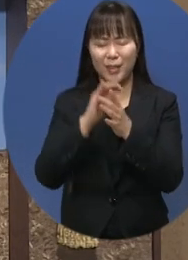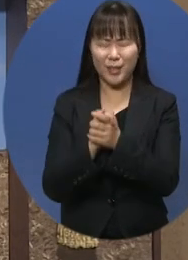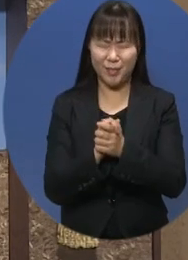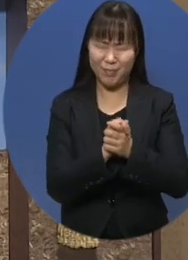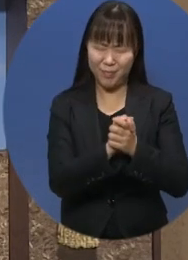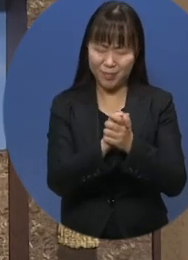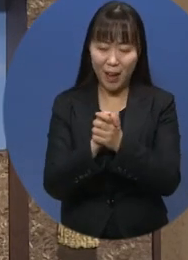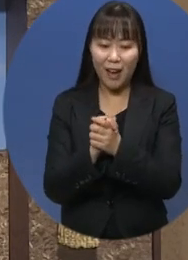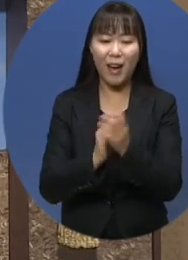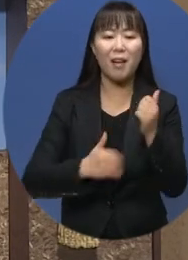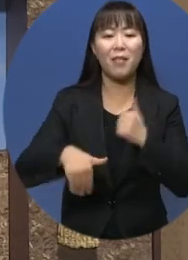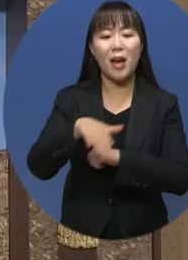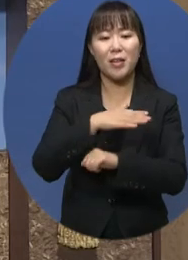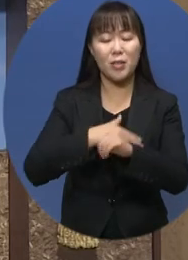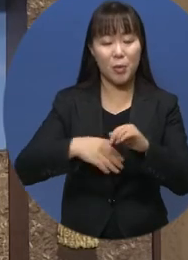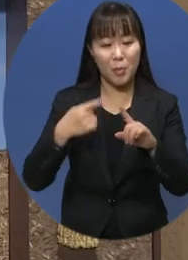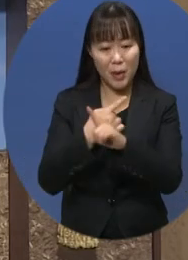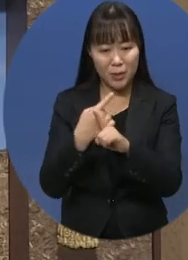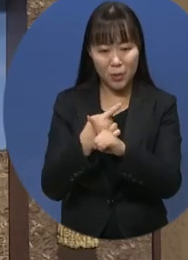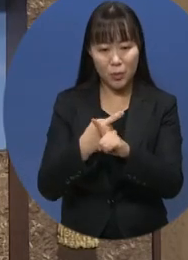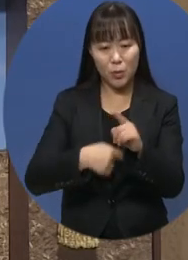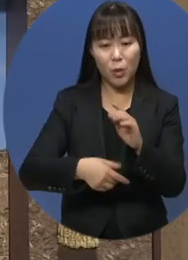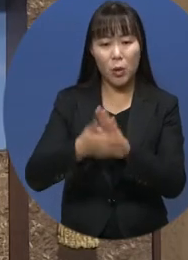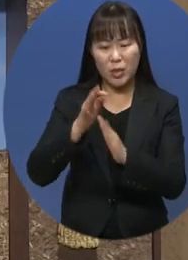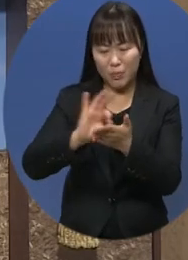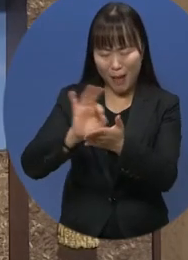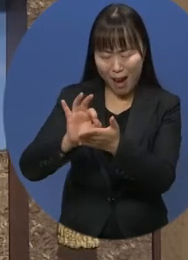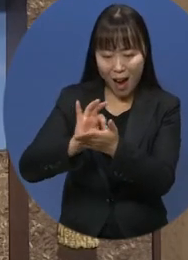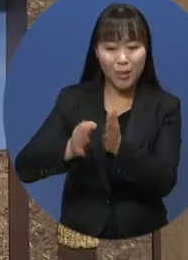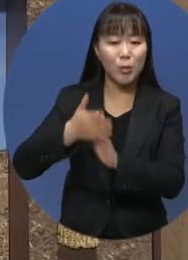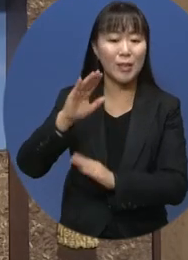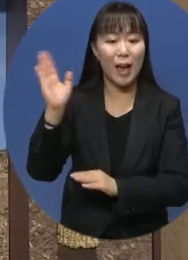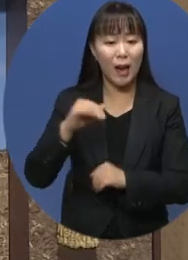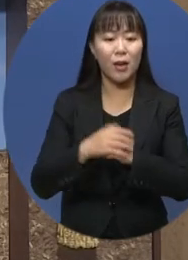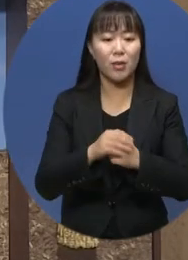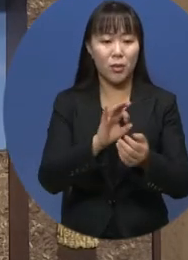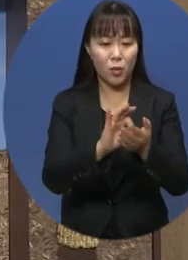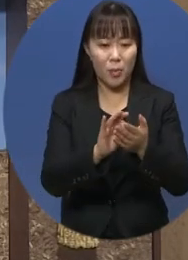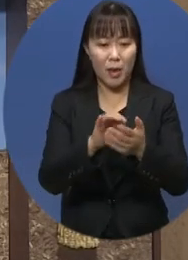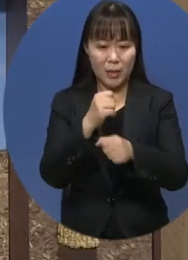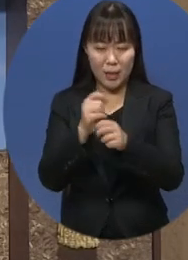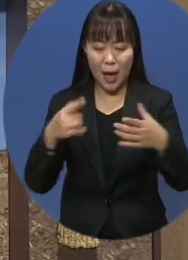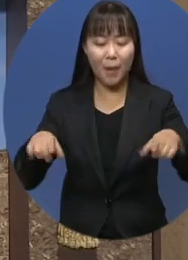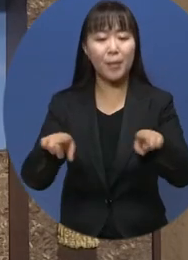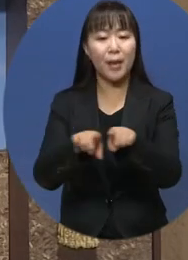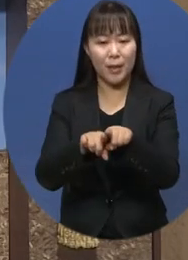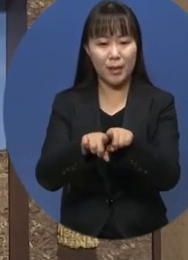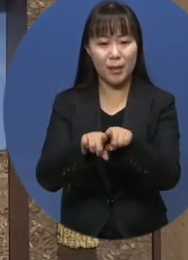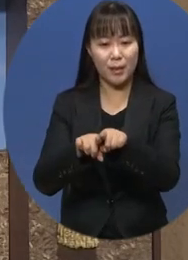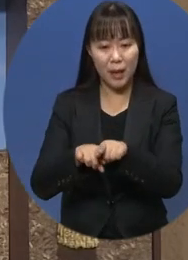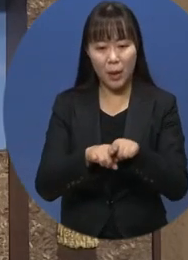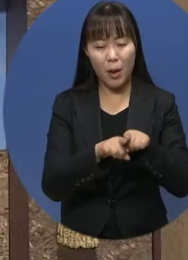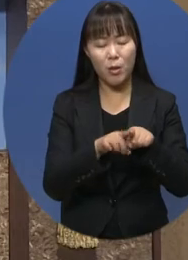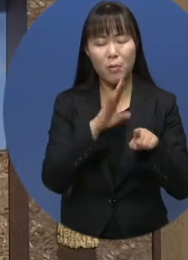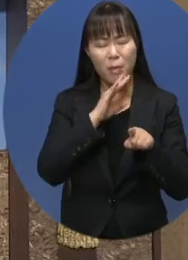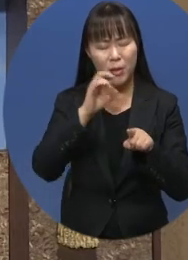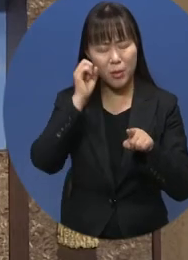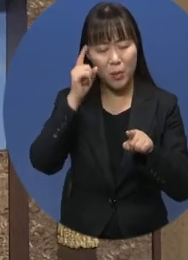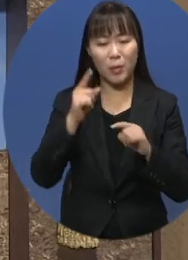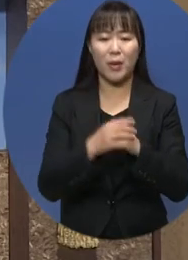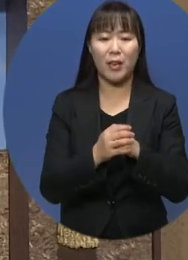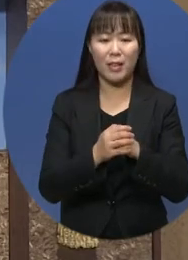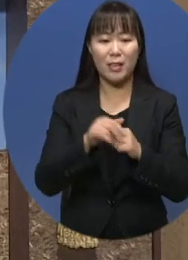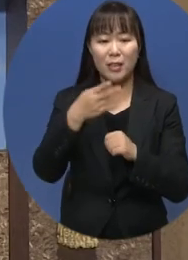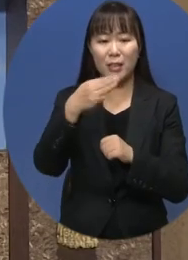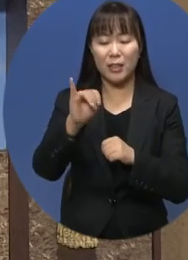친환경적 으로 만들면서 도시가 소비 글씨가 아니라 바로 소비와 생산이 함께 이루어지는 스마트시티 그린 리드